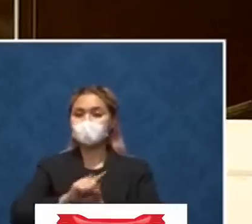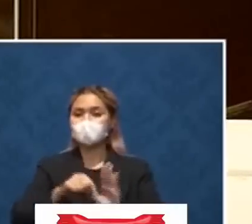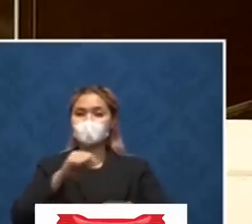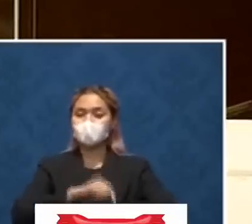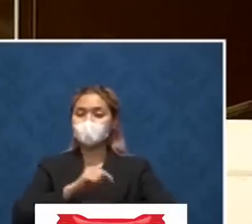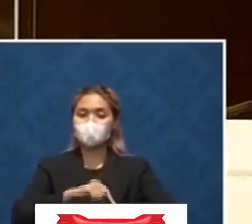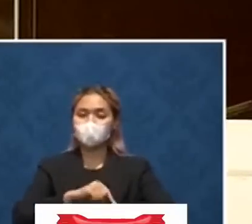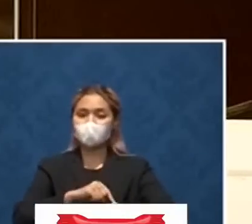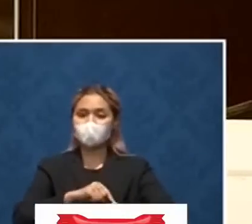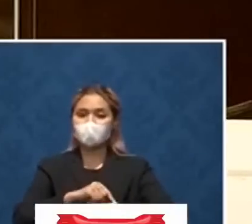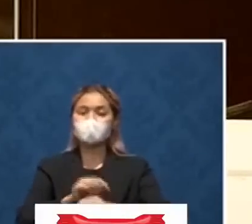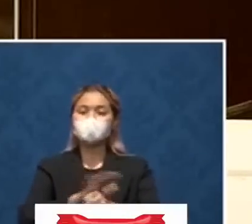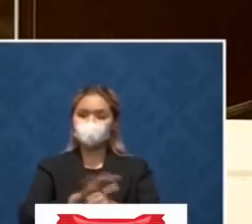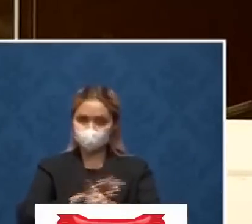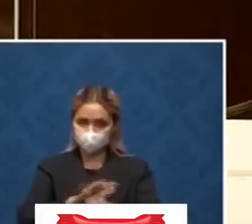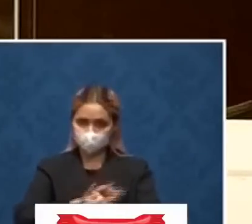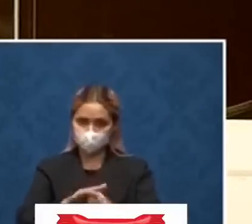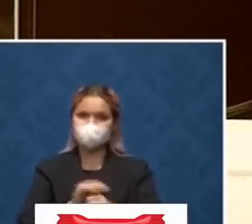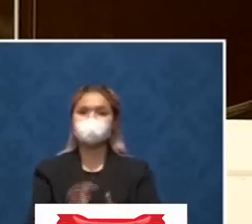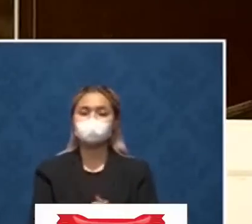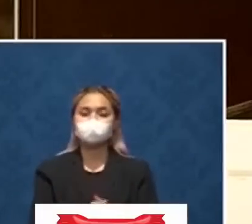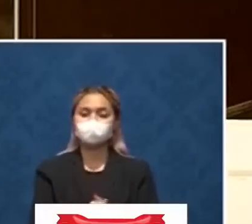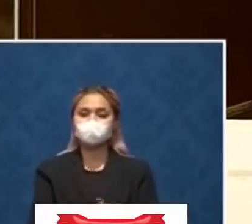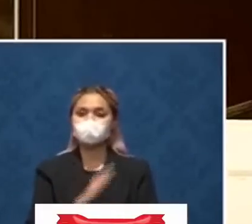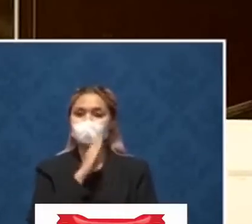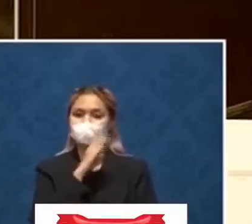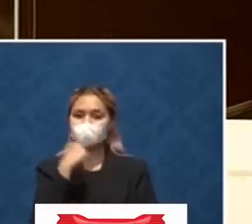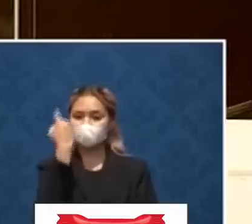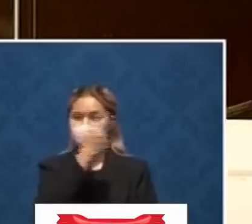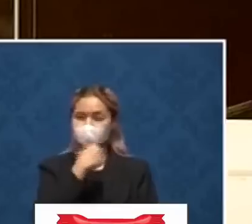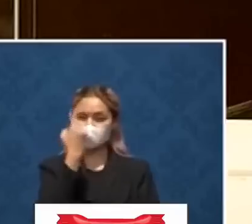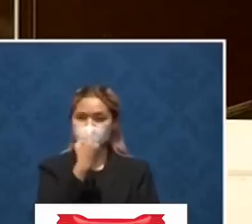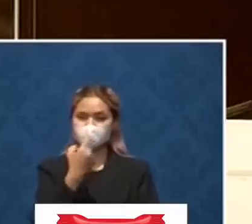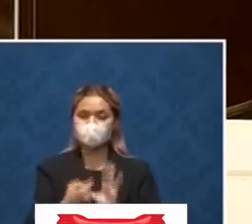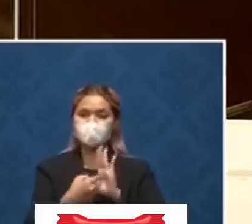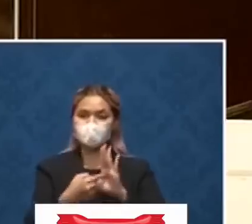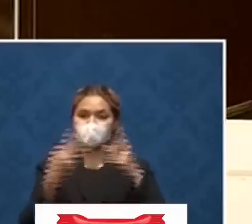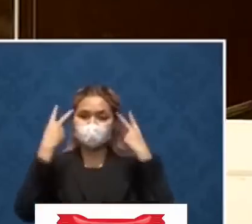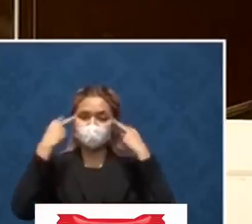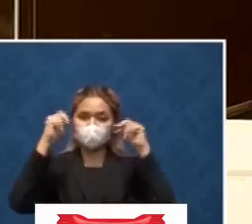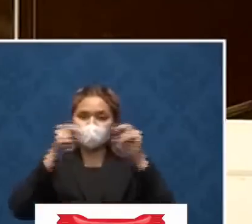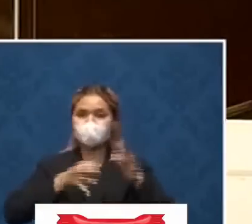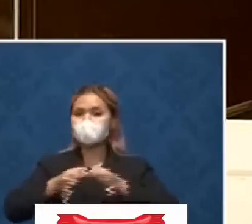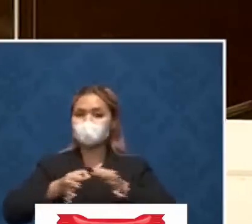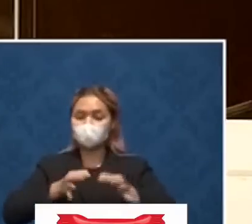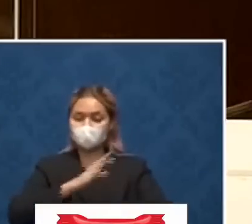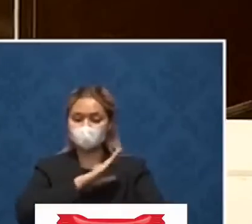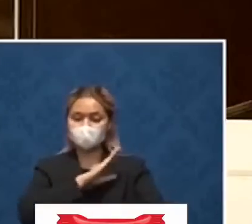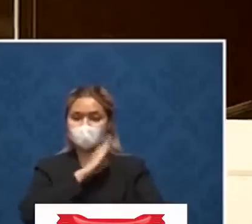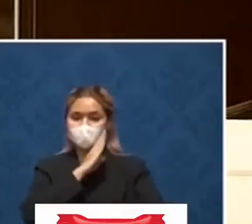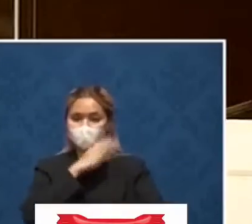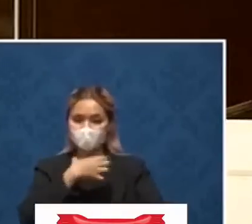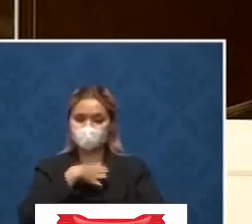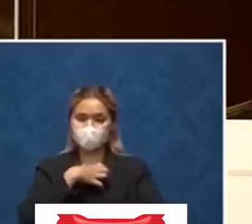ว่าในทางการเมืองเราเขาบอกว่าเป็นการอภิปรายไม่ไว้วางใจแบบน้องๆ151เพียงแต่ว่า151มีการลง